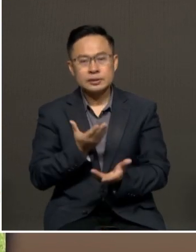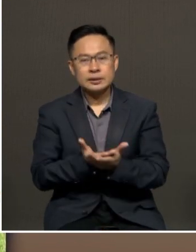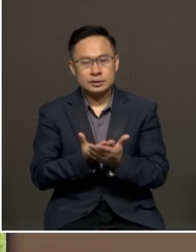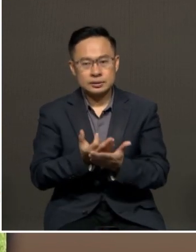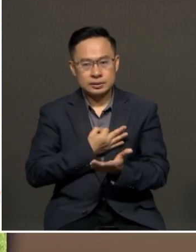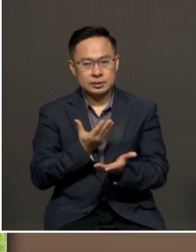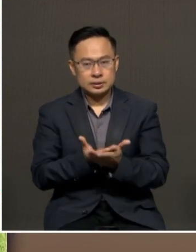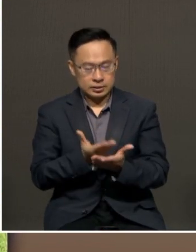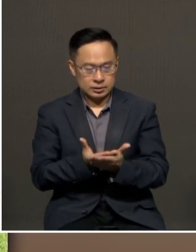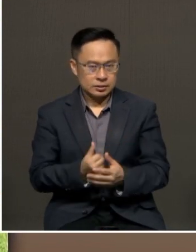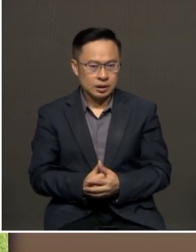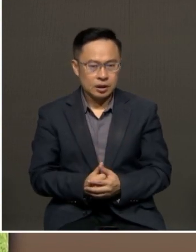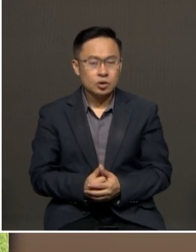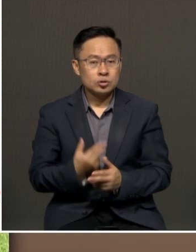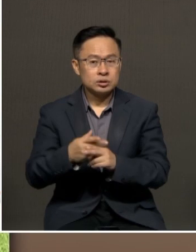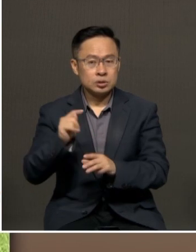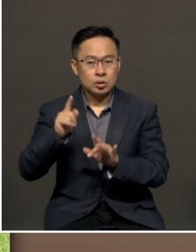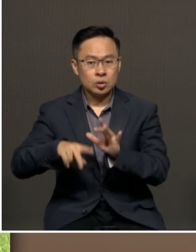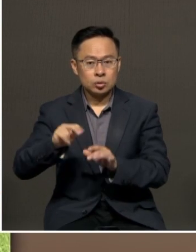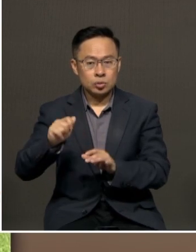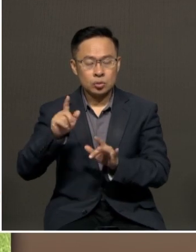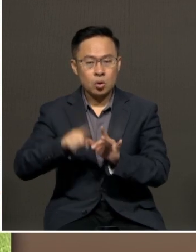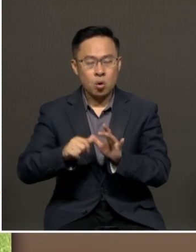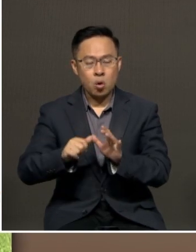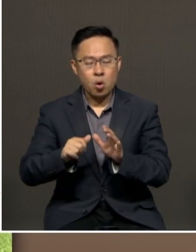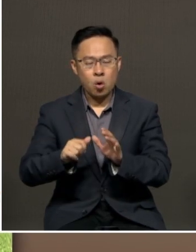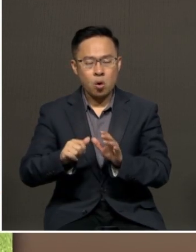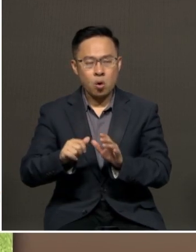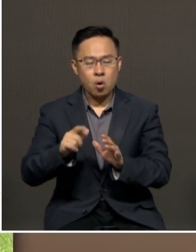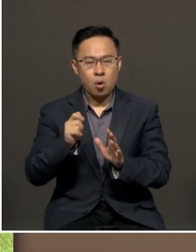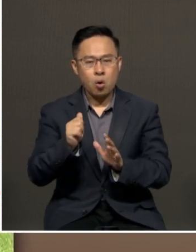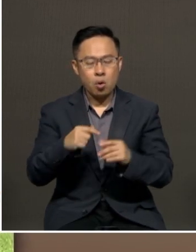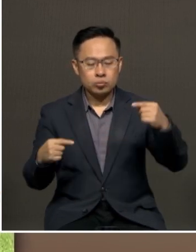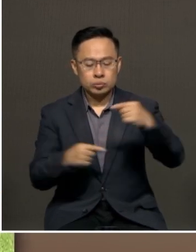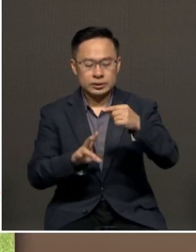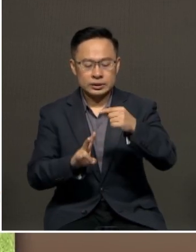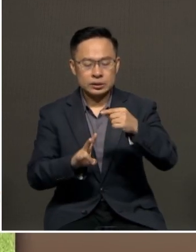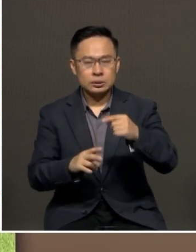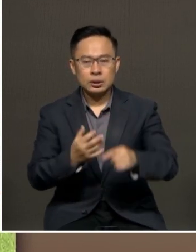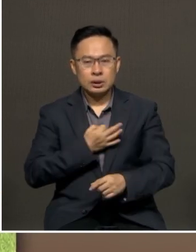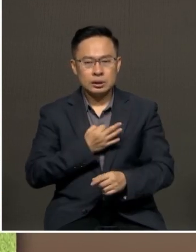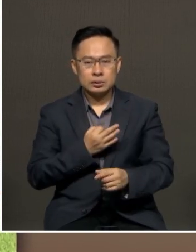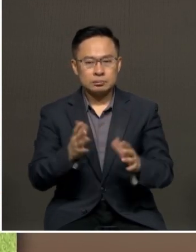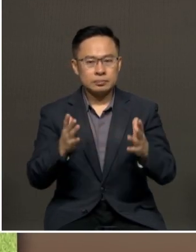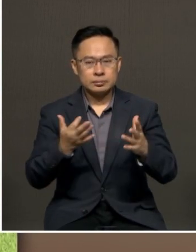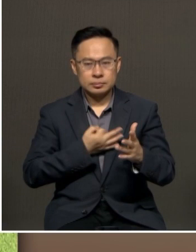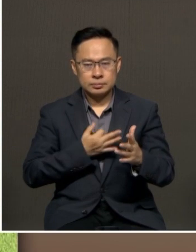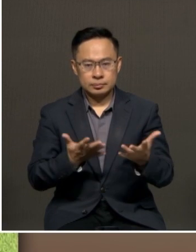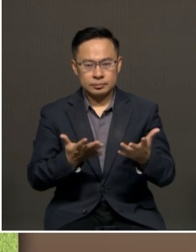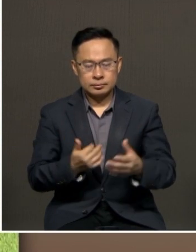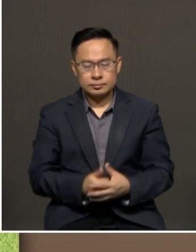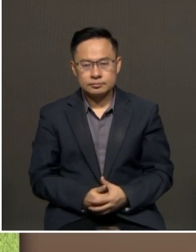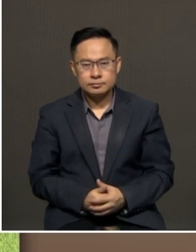งินไปครองในขณะที่ต้นอ้อชนาภานะคะก็จบการแข่งขันรอบนี้เนี่ยอันดับที่7ด้วยเวลา 12.28 วินาที